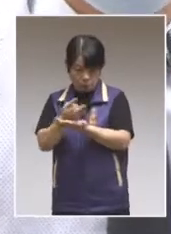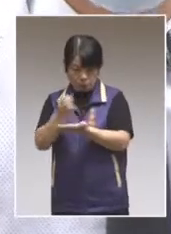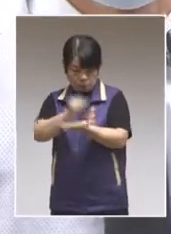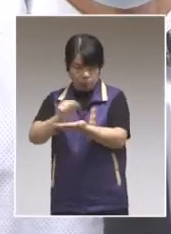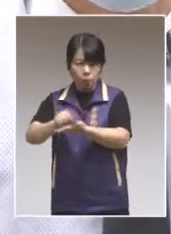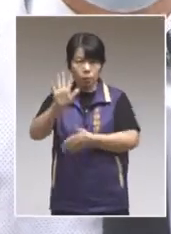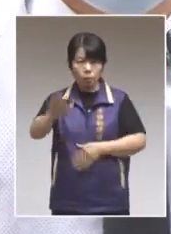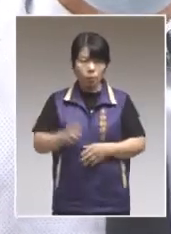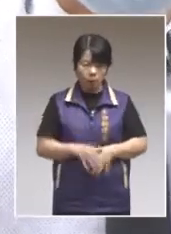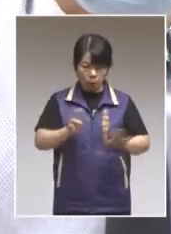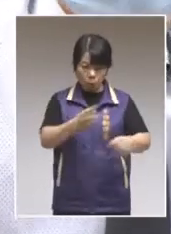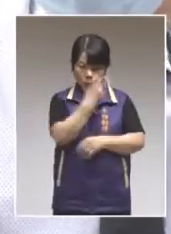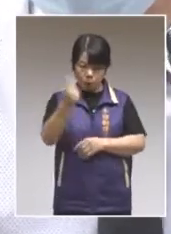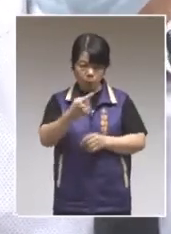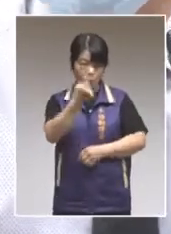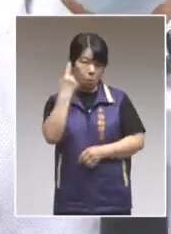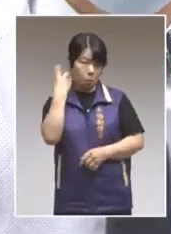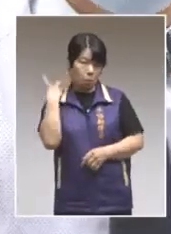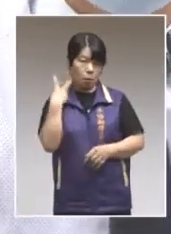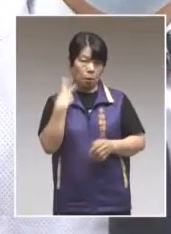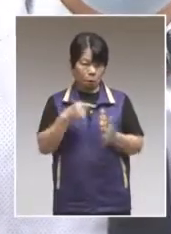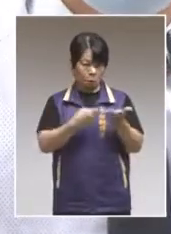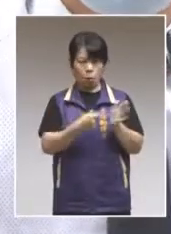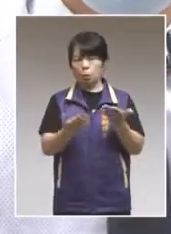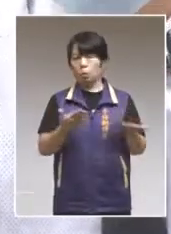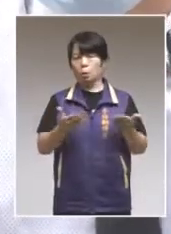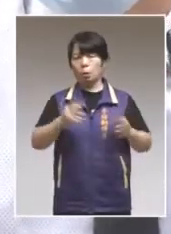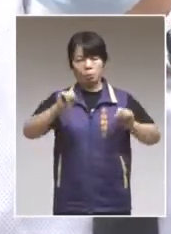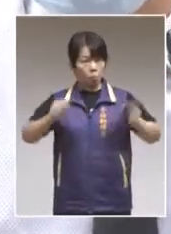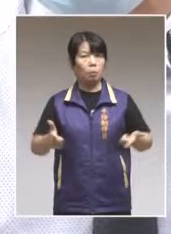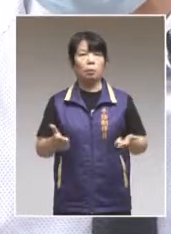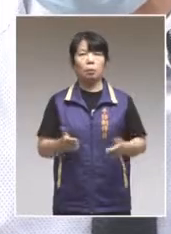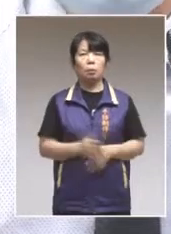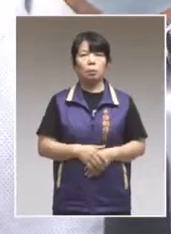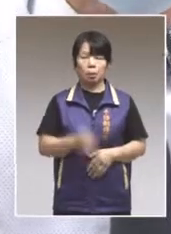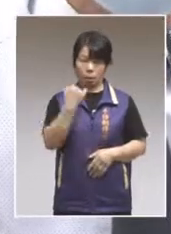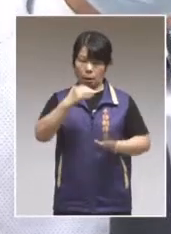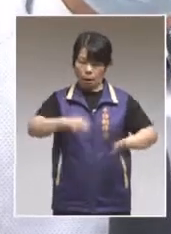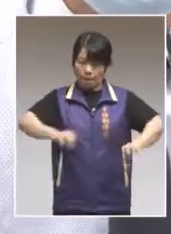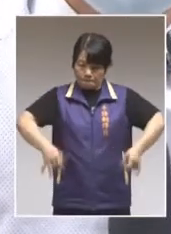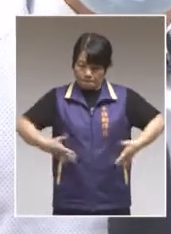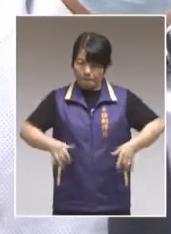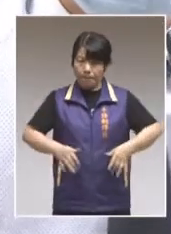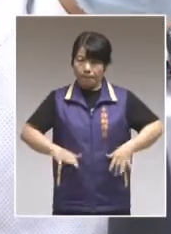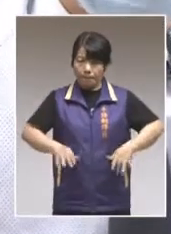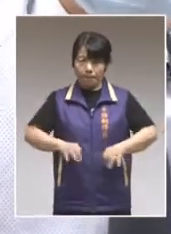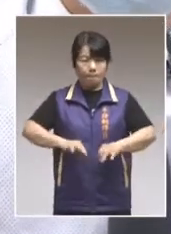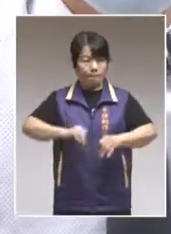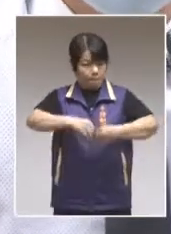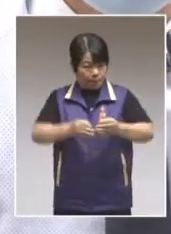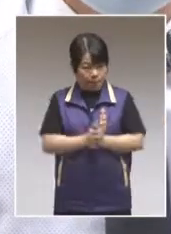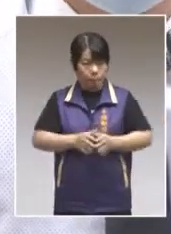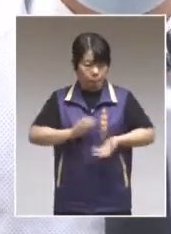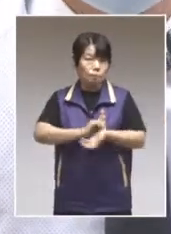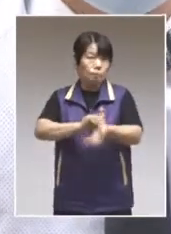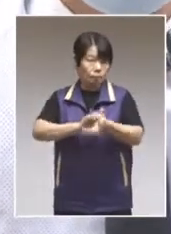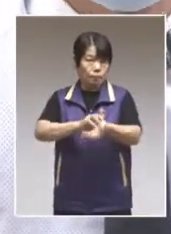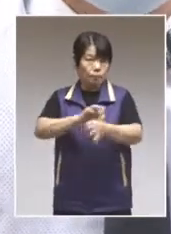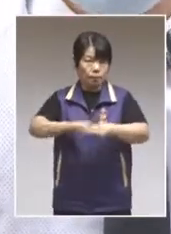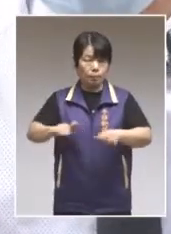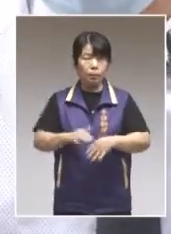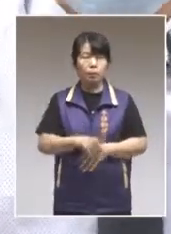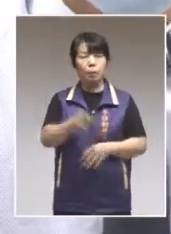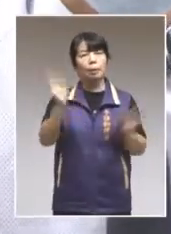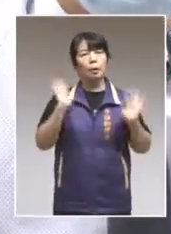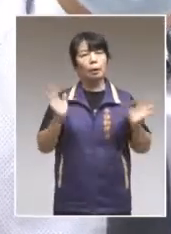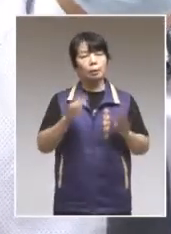两天有明显的不同。那有明显的不同的时候，你就有办法及时反应、及时的就医。这样子你的